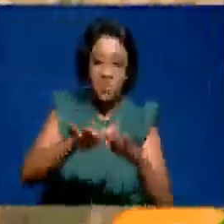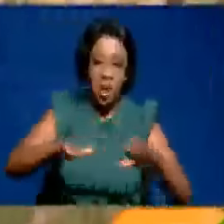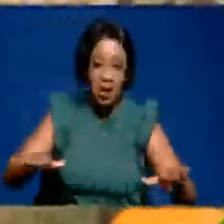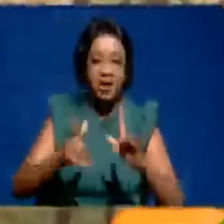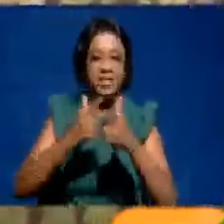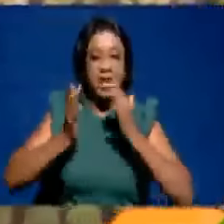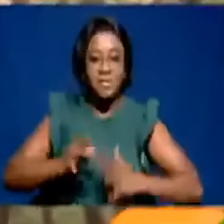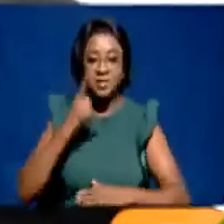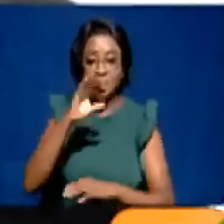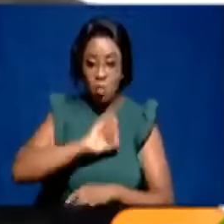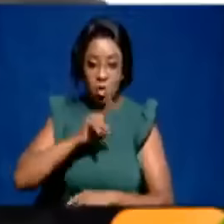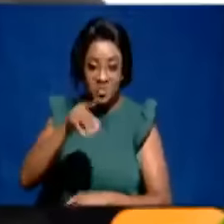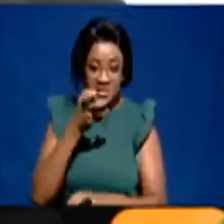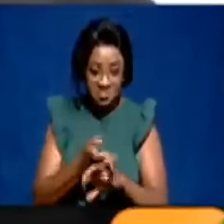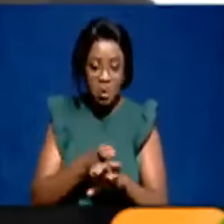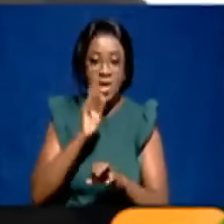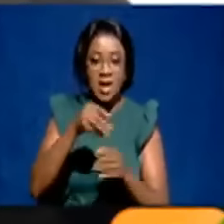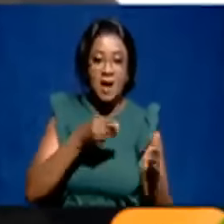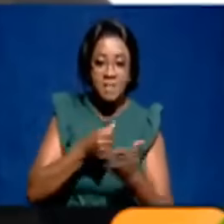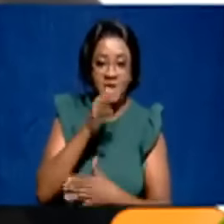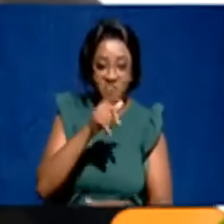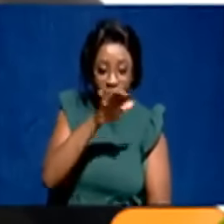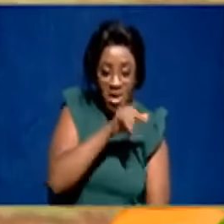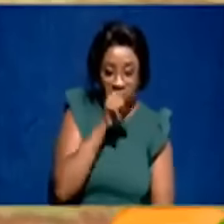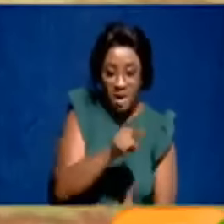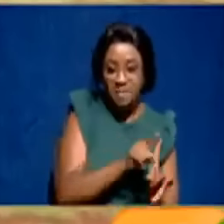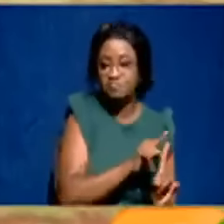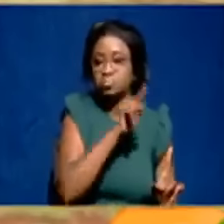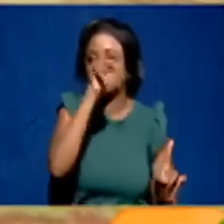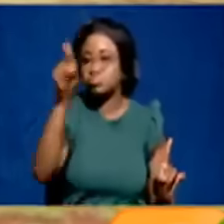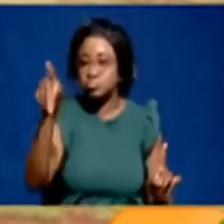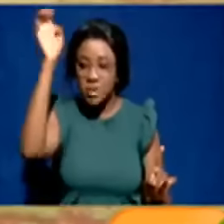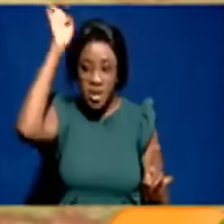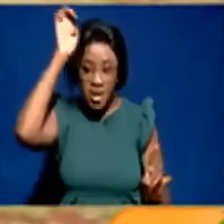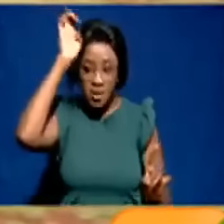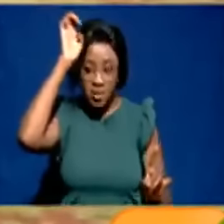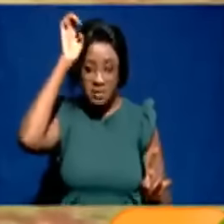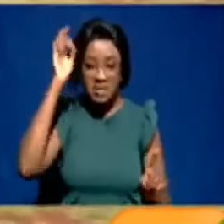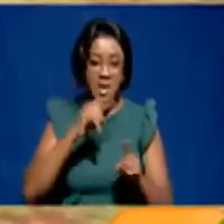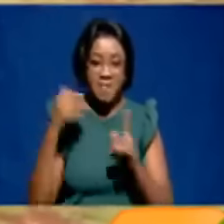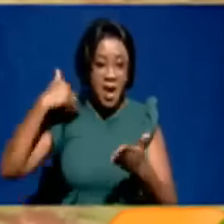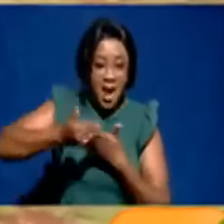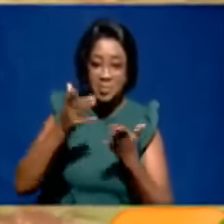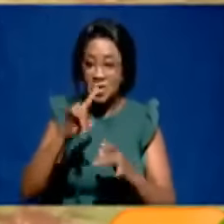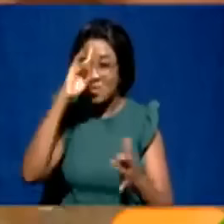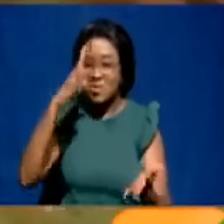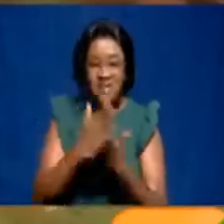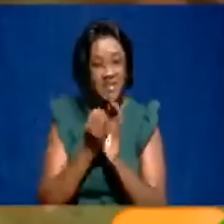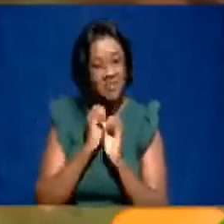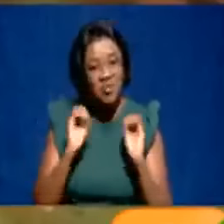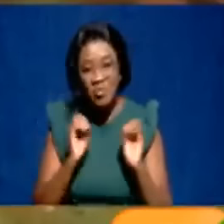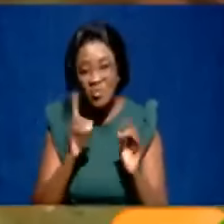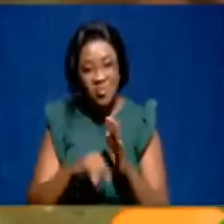mwenye jiwe hilo liruhusiwe kusafirishwa kutoka Tanglubei hadi Eldoret. Yano hadi sasa hajaamini kilichofanyika na